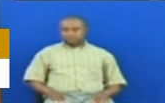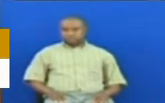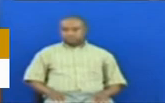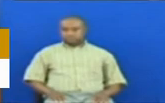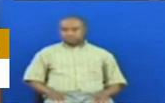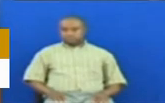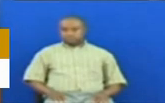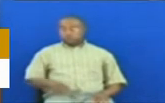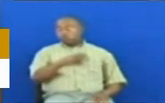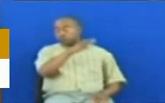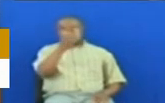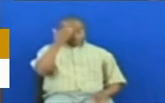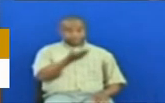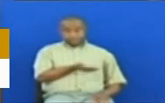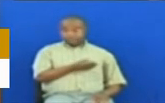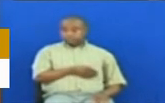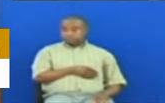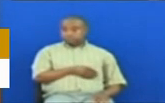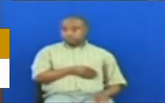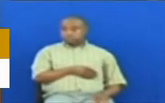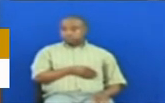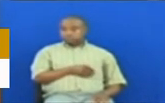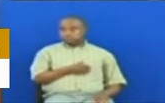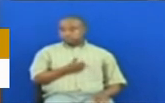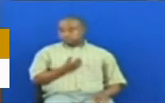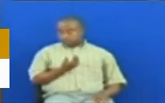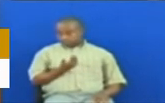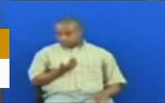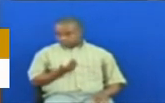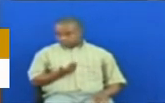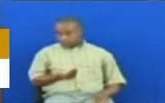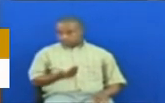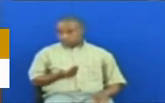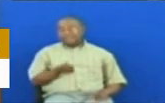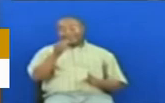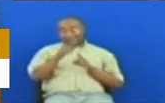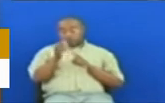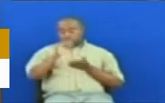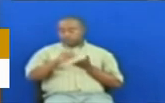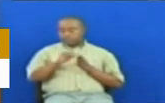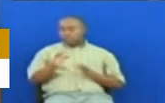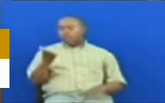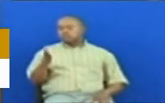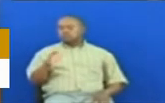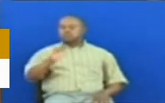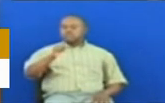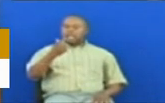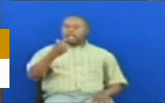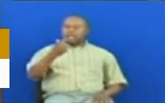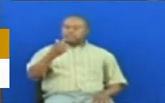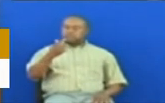Mheshimiwa Waziri. Ile kuna changamoto Mheshimiwa Ghasia na nani wasema iandikwe at least a holder of at least